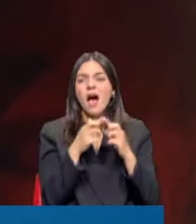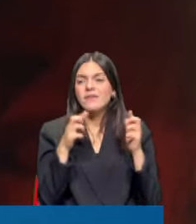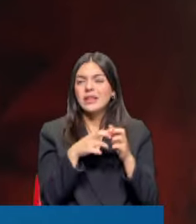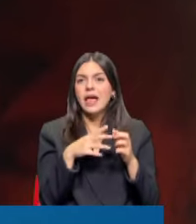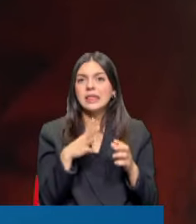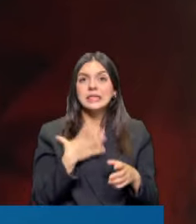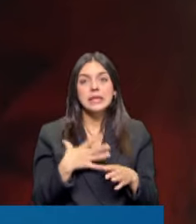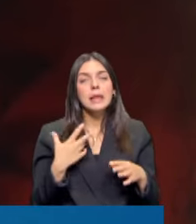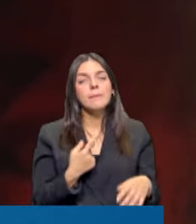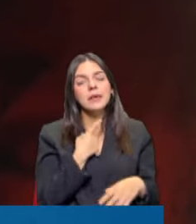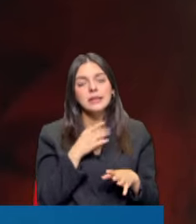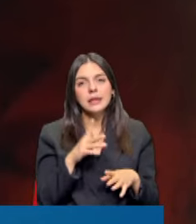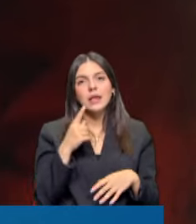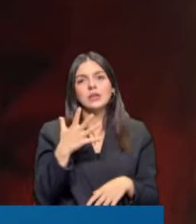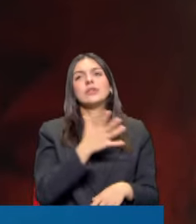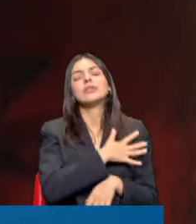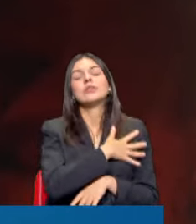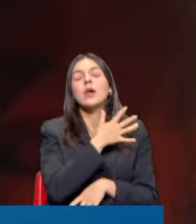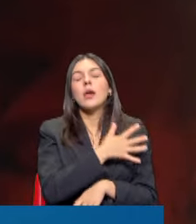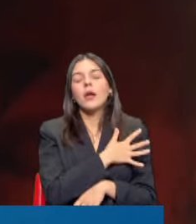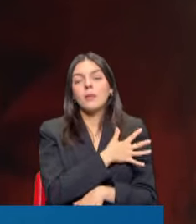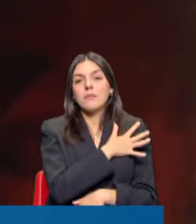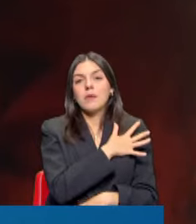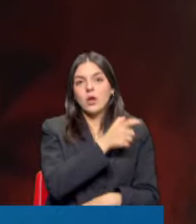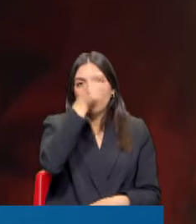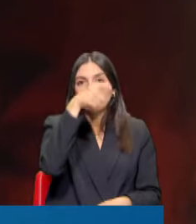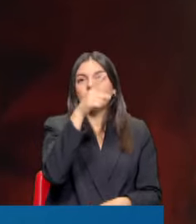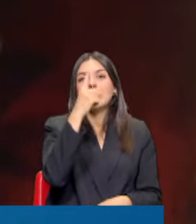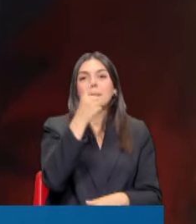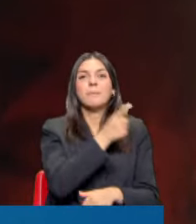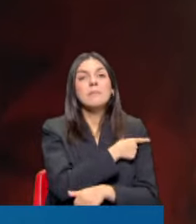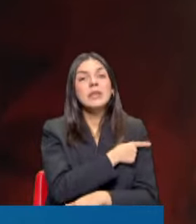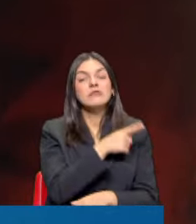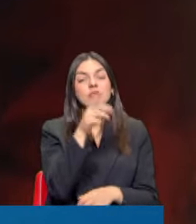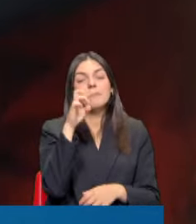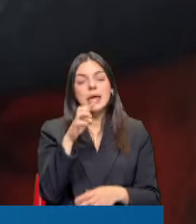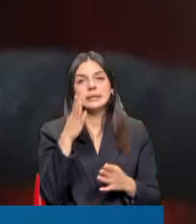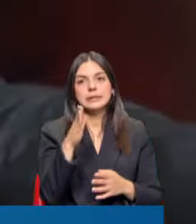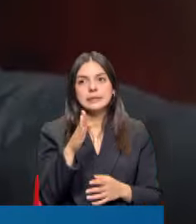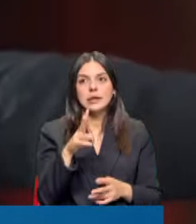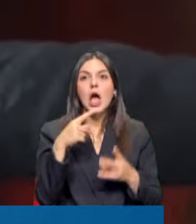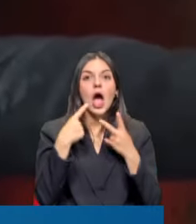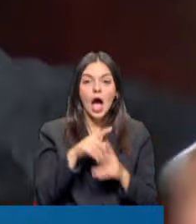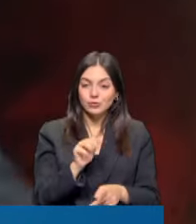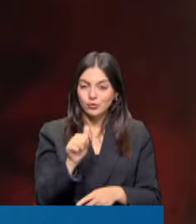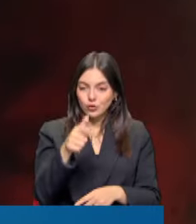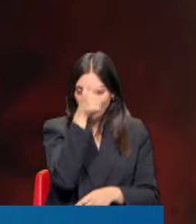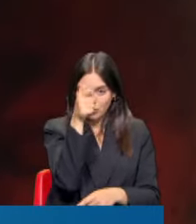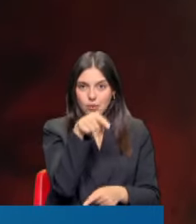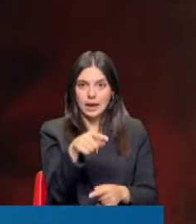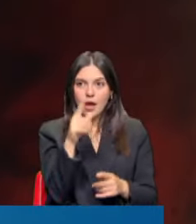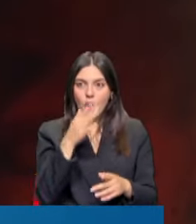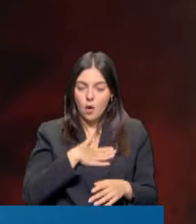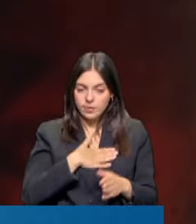bıktık. Cumhuriyet Halk Partisi Türkiye'nin birinci partisi. Kurulduğu gün de oradaydı.